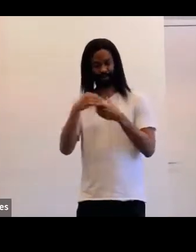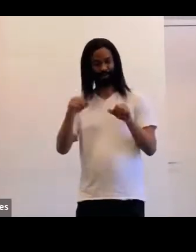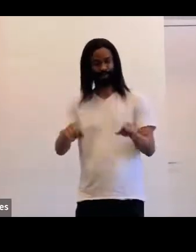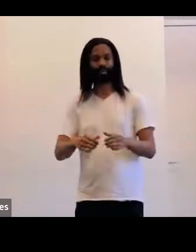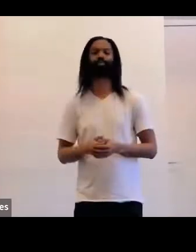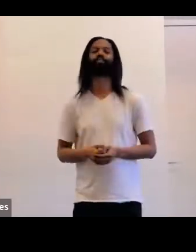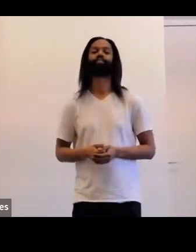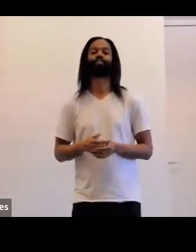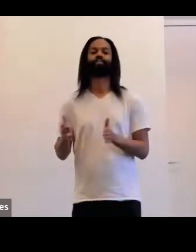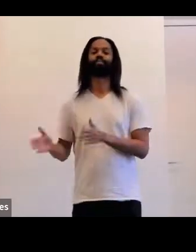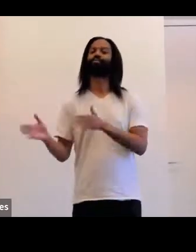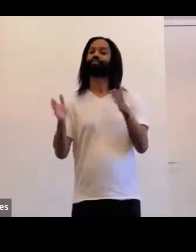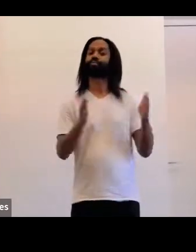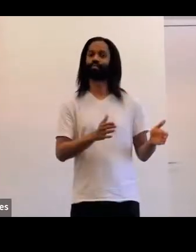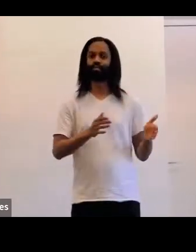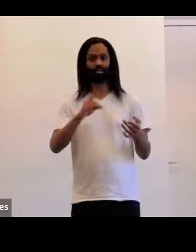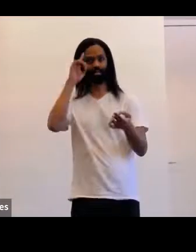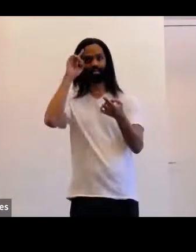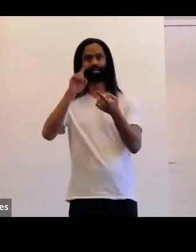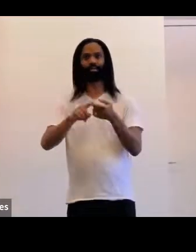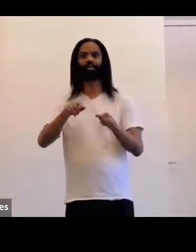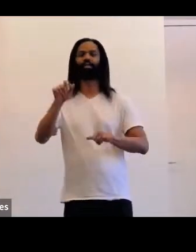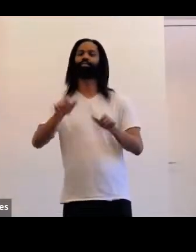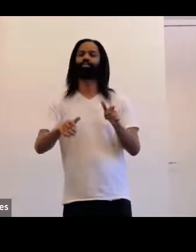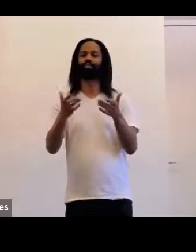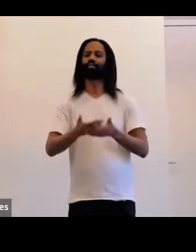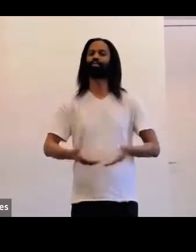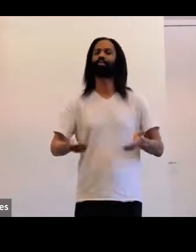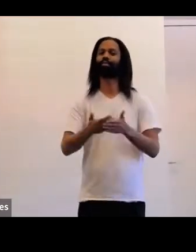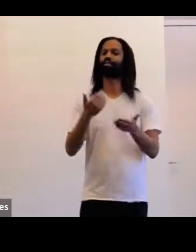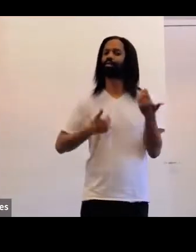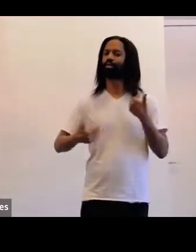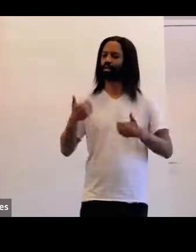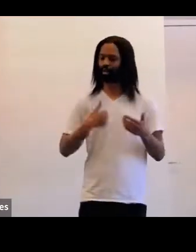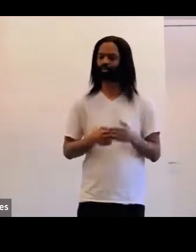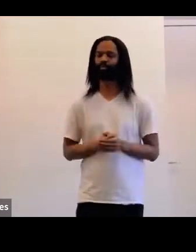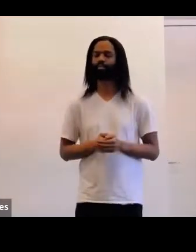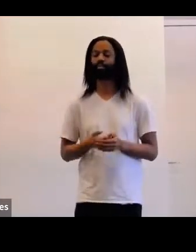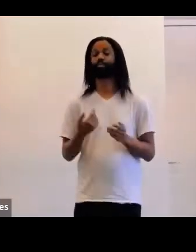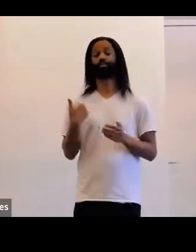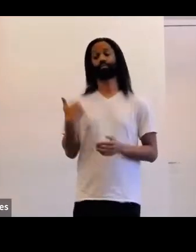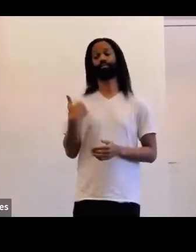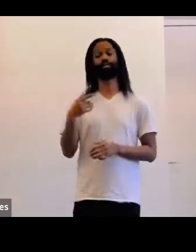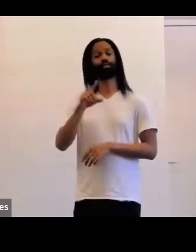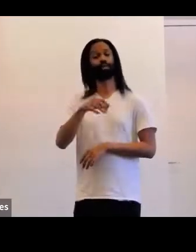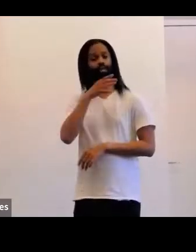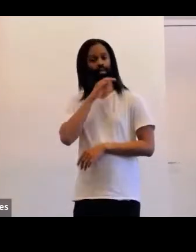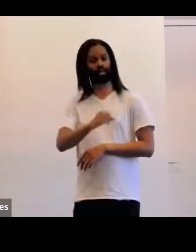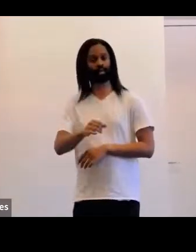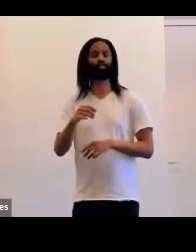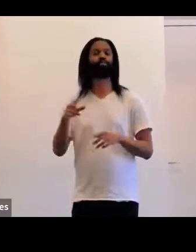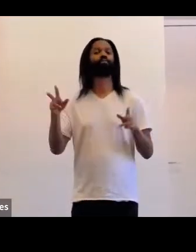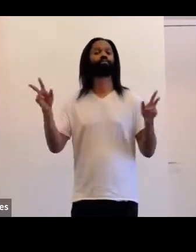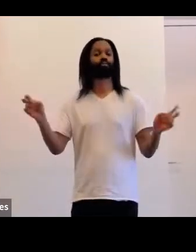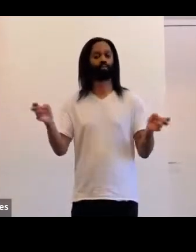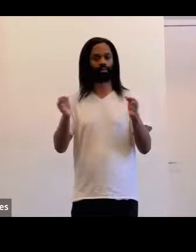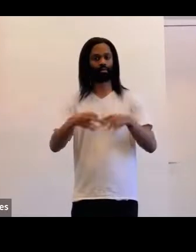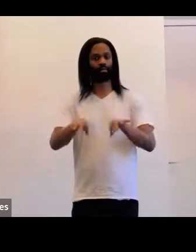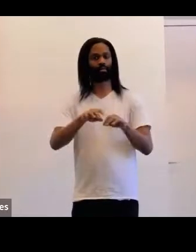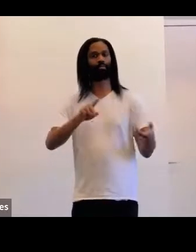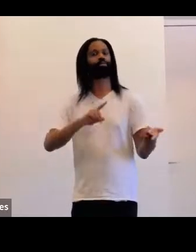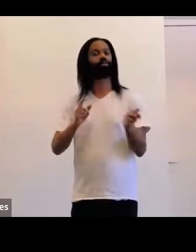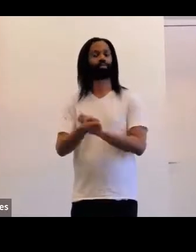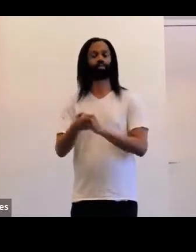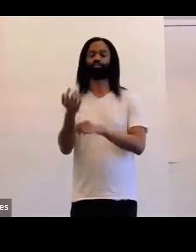en situation de handicap, une salle de change a été inaugurée le 20 décembre dernier à l'intention des personnes porteuses